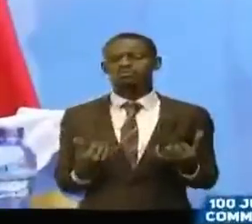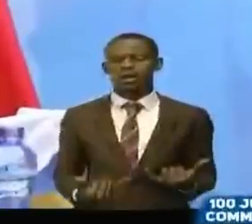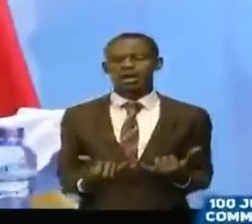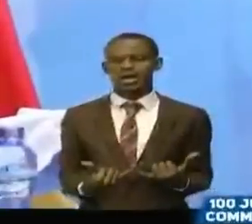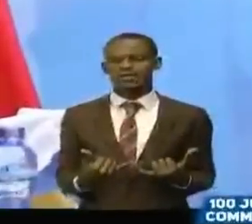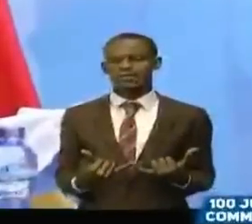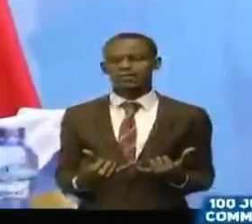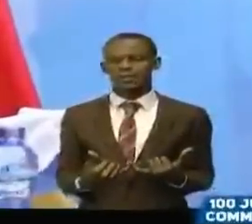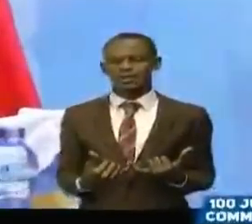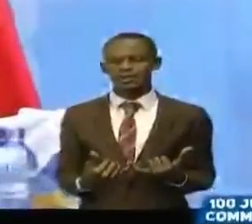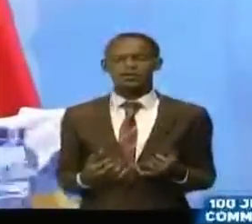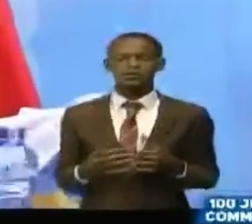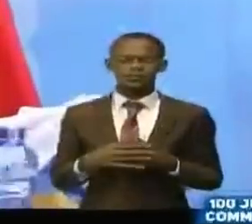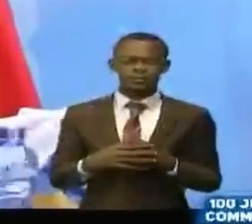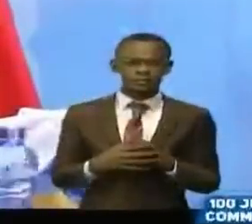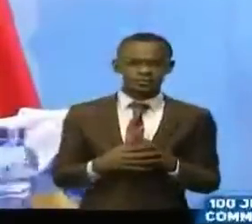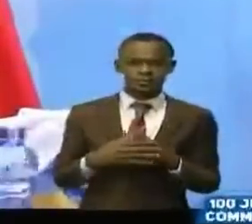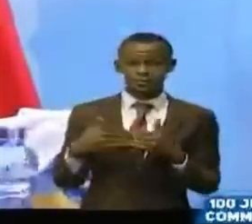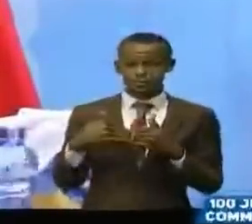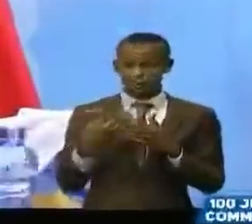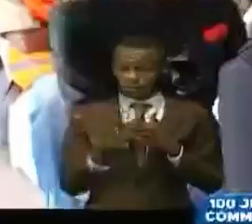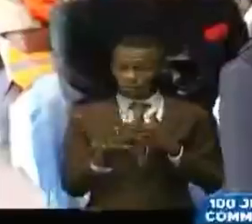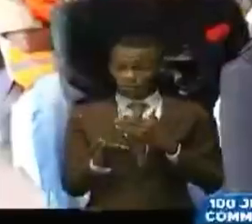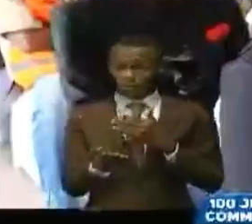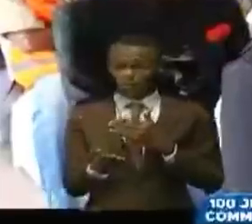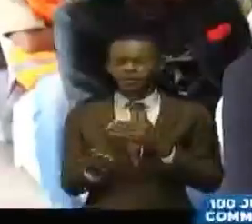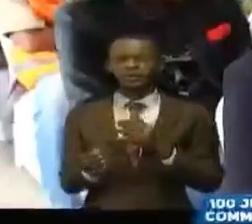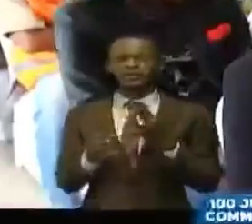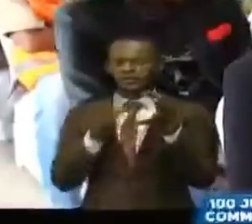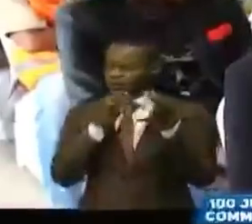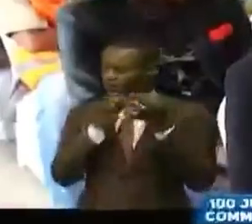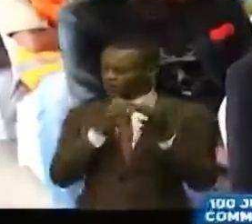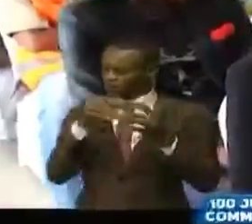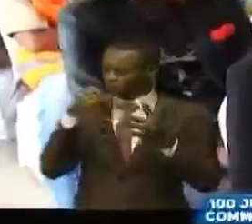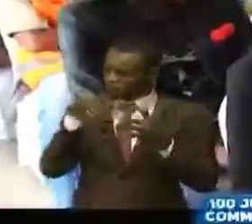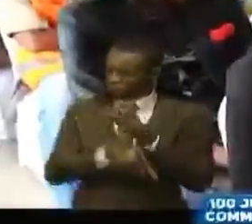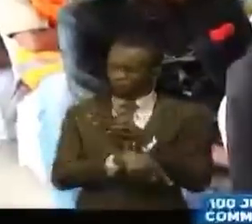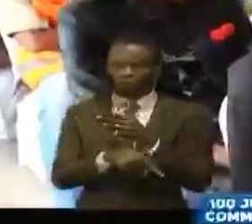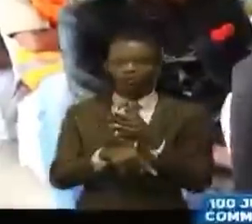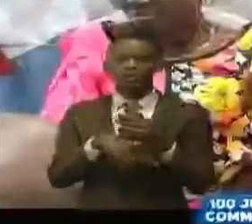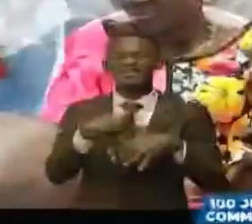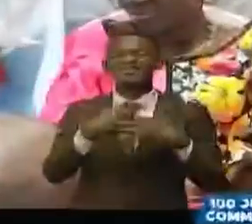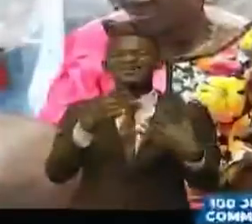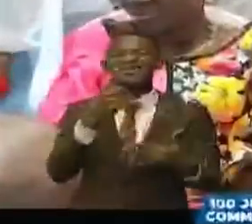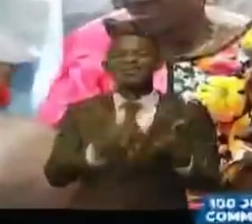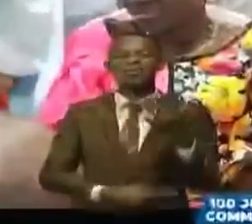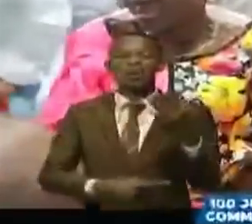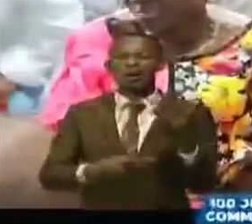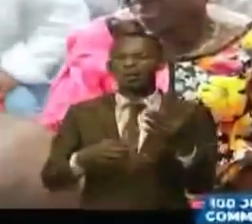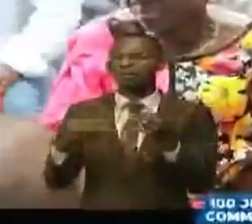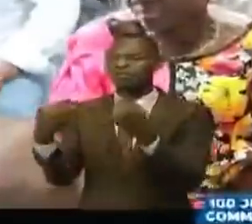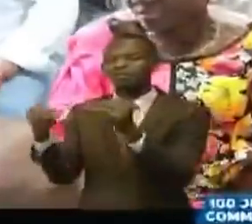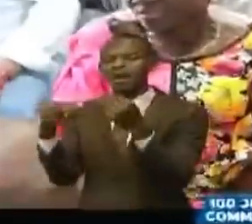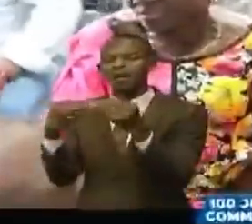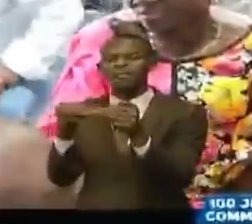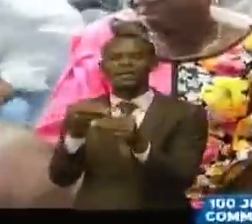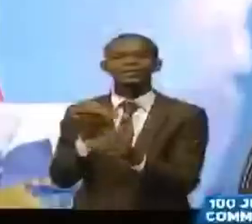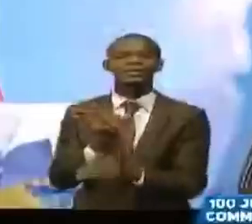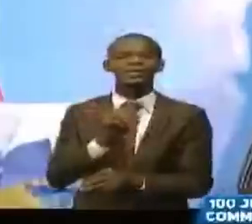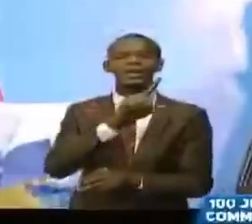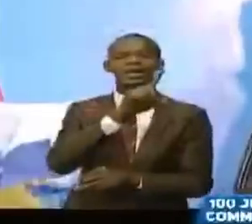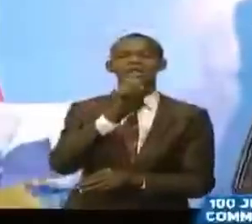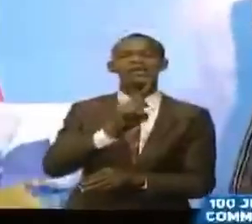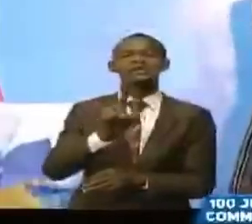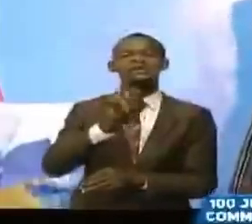les efforts consentis pour l'assainissement, notamment des marchés Zikida, Kato et Tipka. Tous les caniveaux